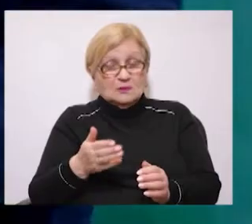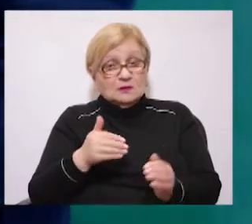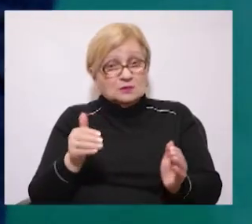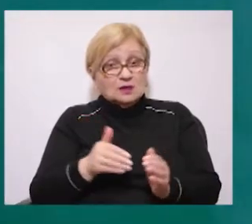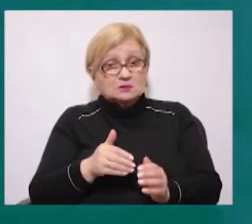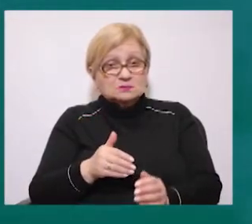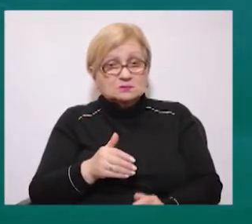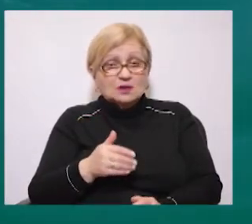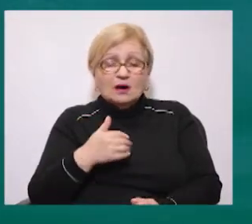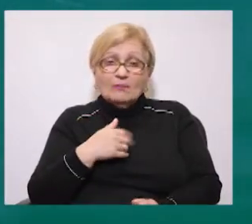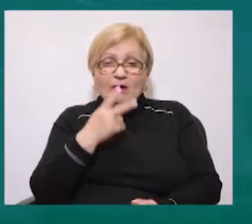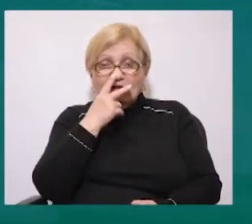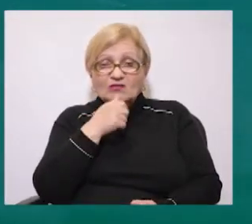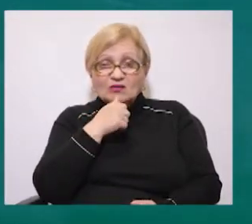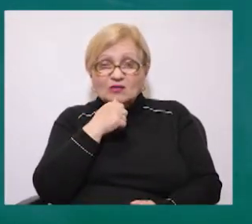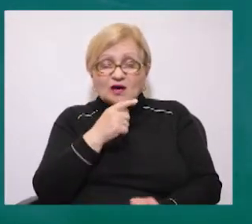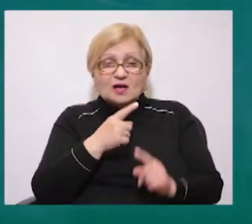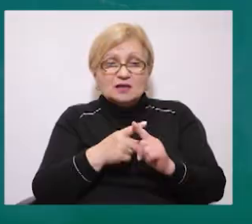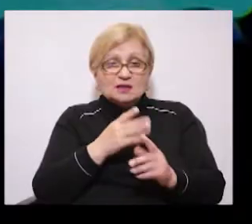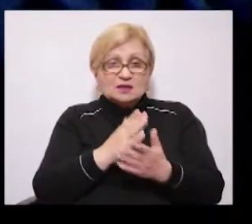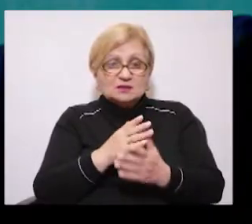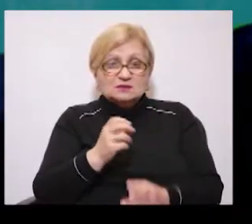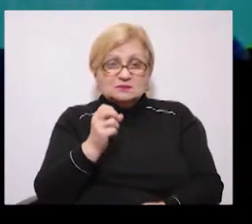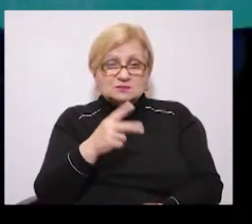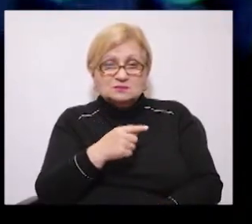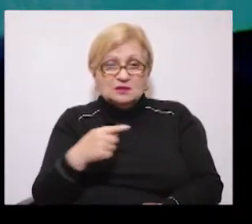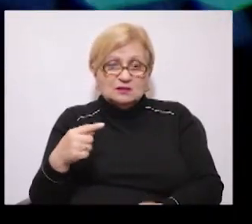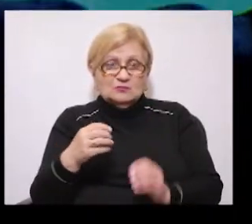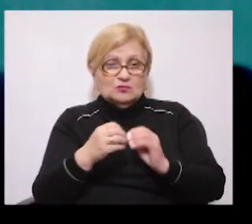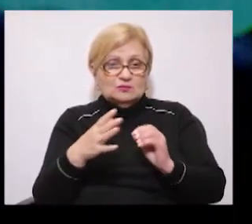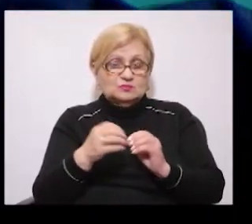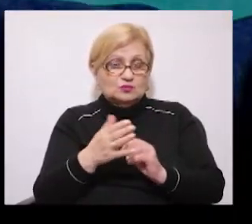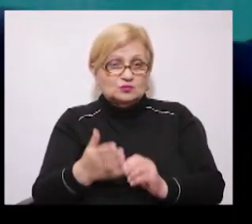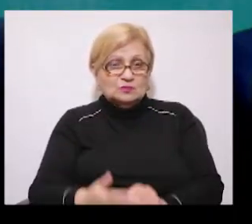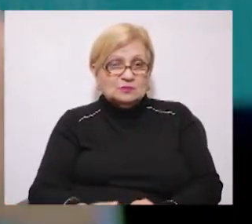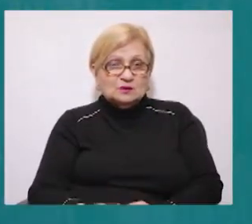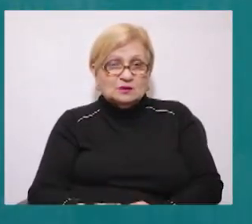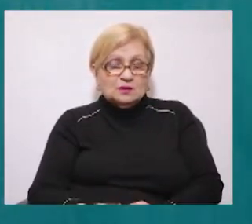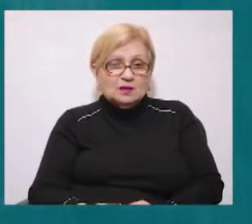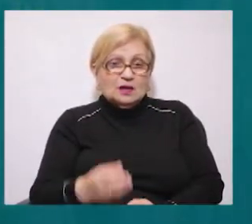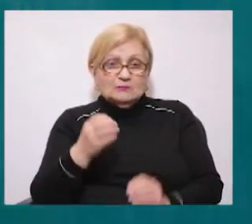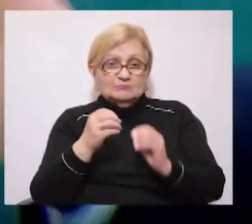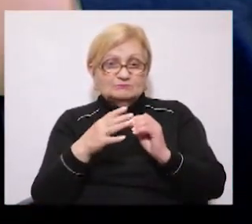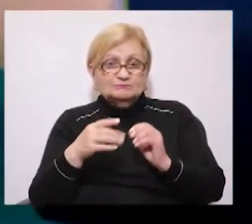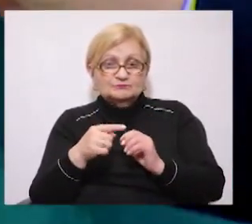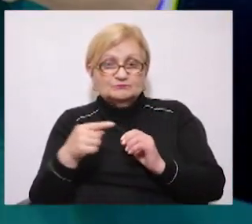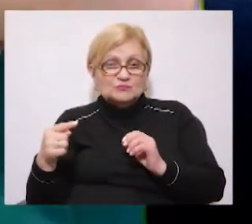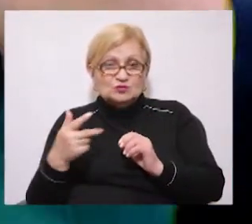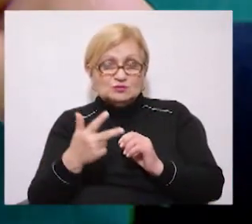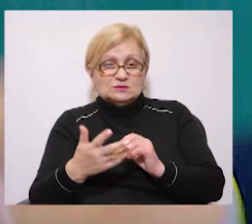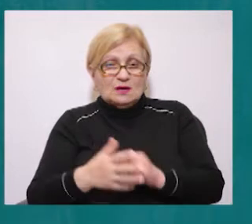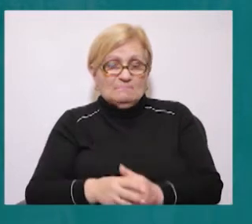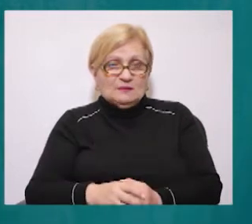ნაკლები მივიღე. მოდი ამოხსნათ x-ი არის 12 გამოკლებული 15 და 12 გამოკლებული 15 არის მინუს